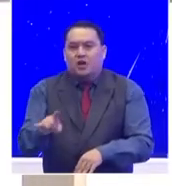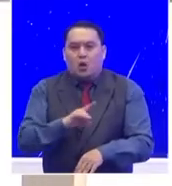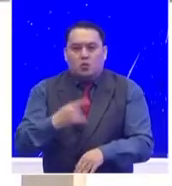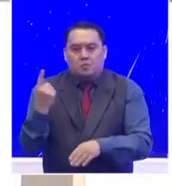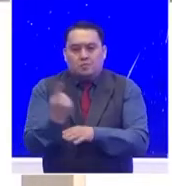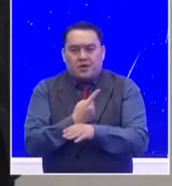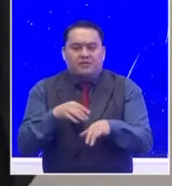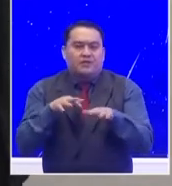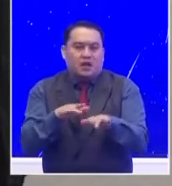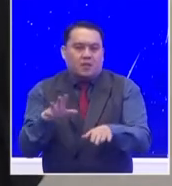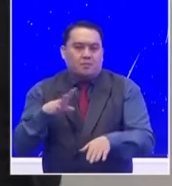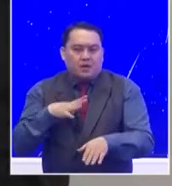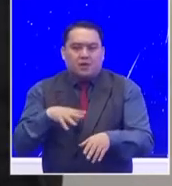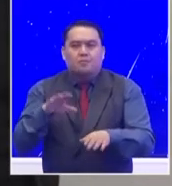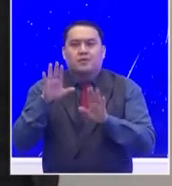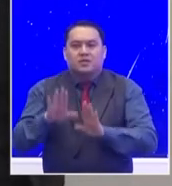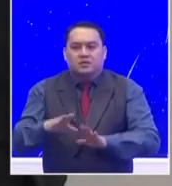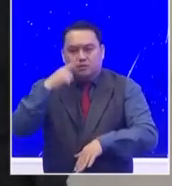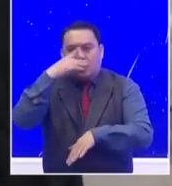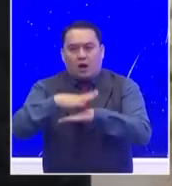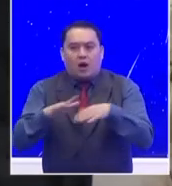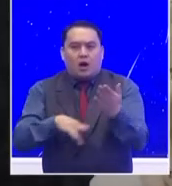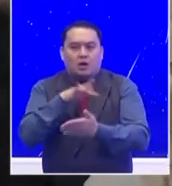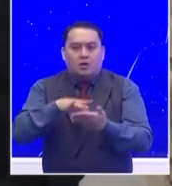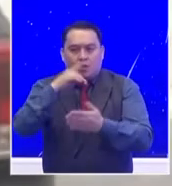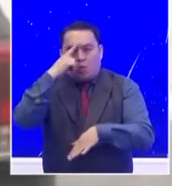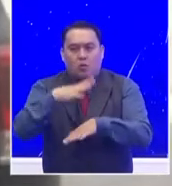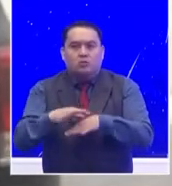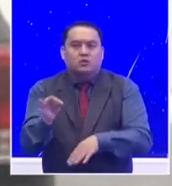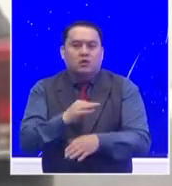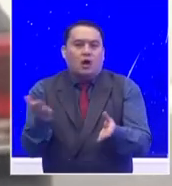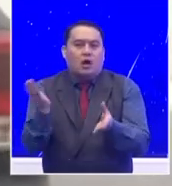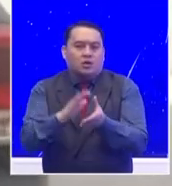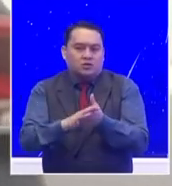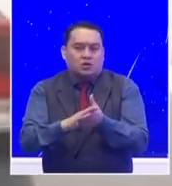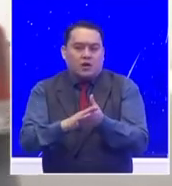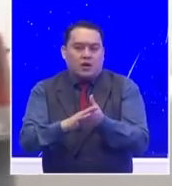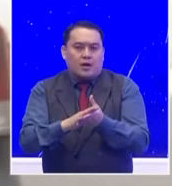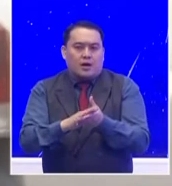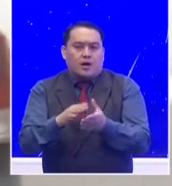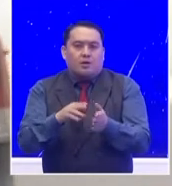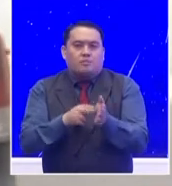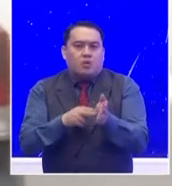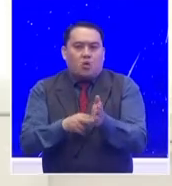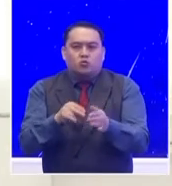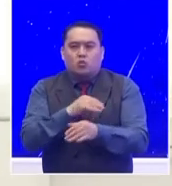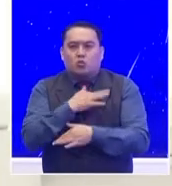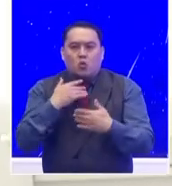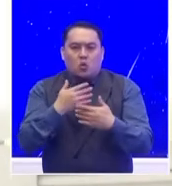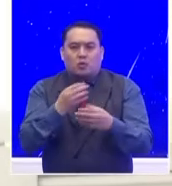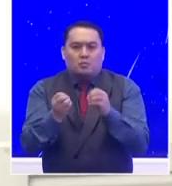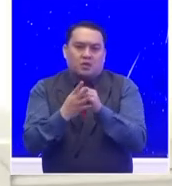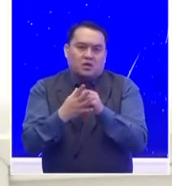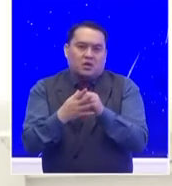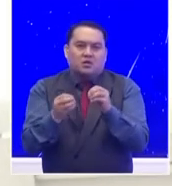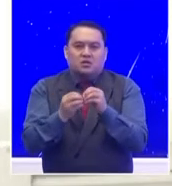Первым делом рабочая группа под председательством заместителя акима области ознакомилась с постом Калжат. Пассажиропоток здесь не столь велик, от 10 до